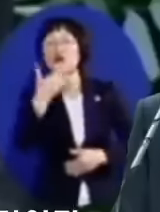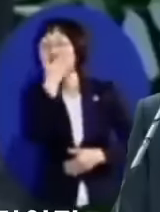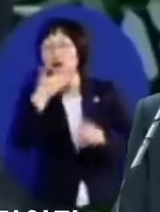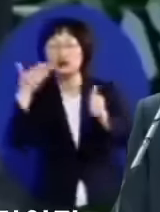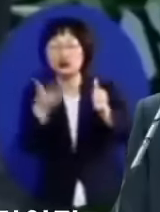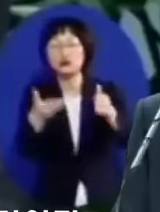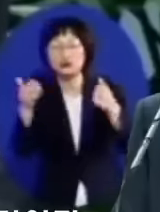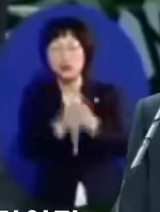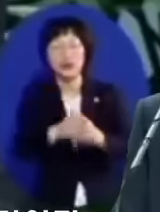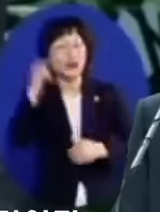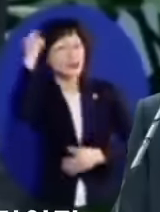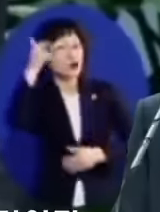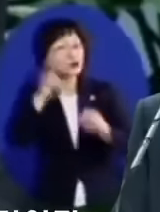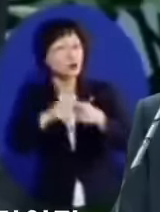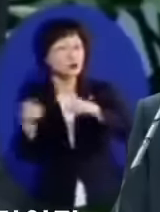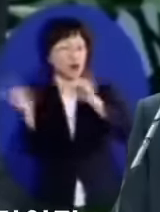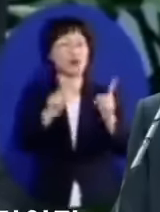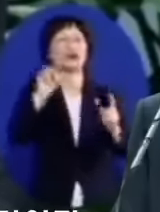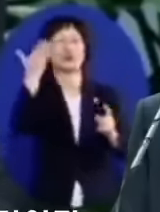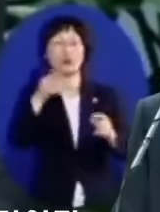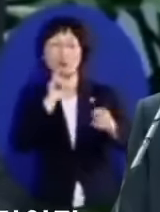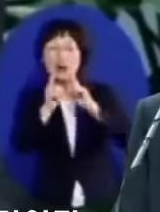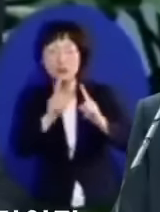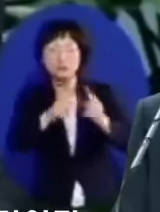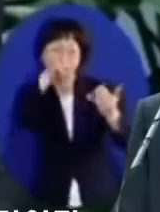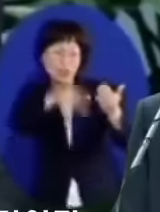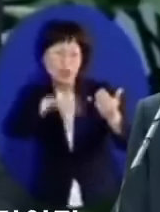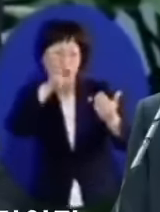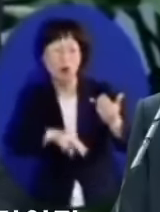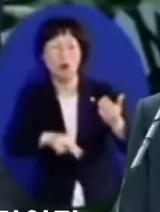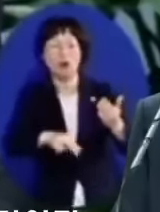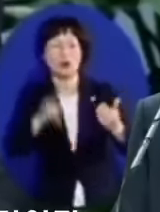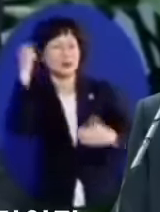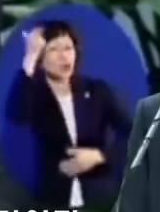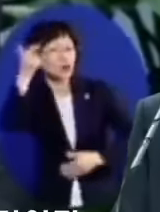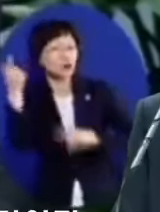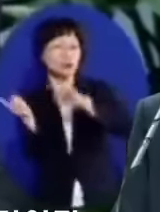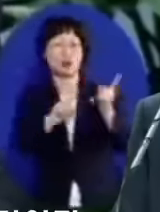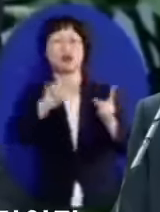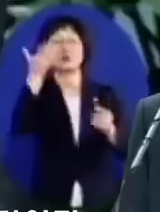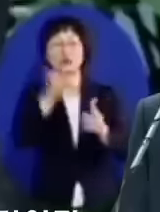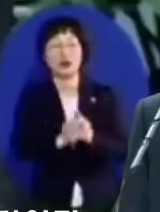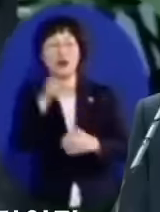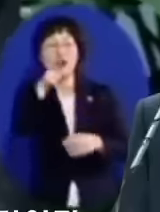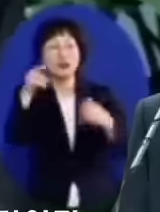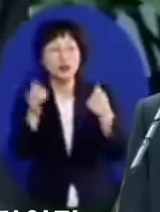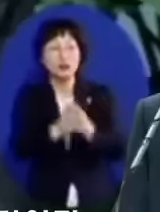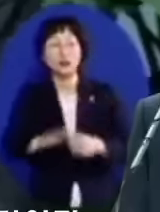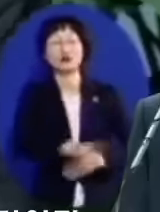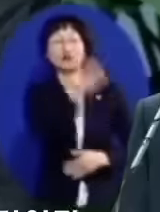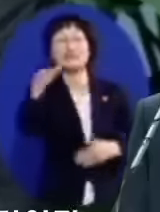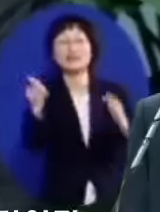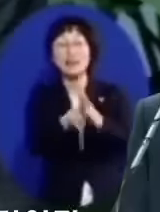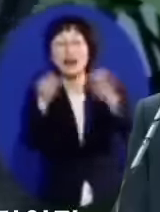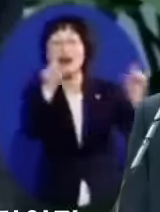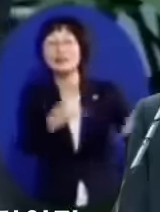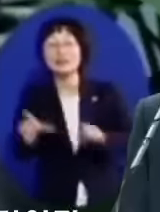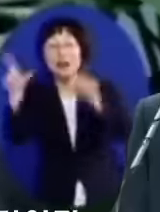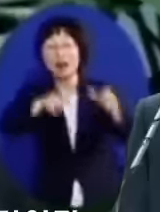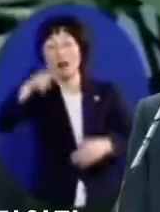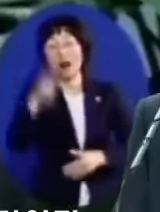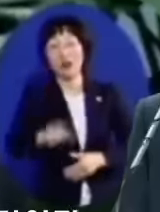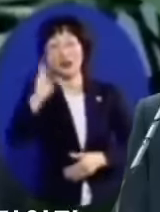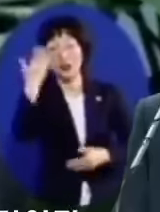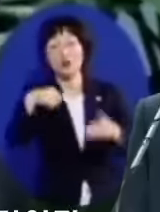공급해서 영적으로 살아나게 하고 말씀을 읽어야 영적으로 살아나게 되는 것입니다. 그렇기 때문에 우리의 신앙생활이 강하게